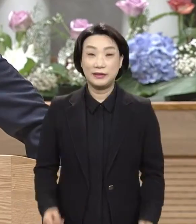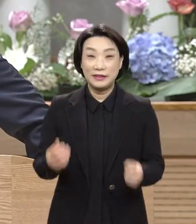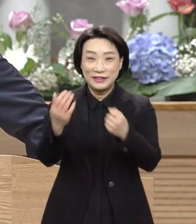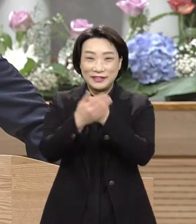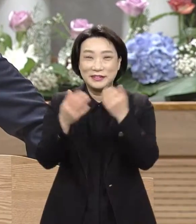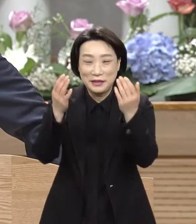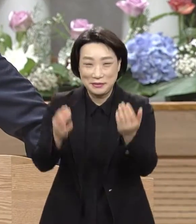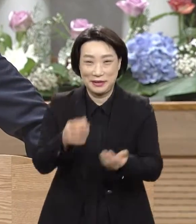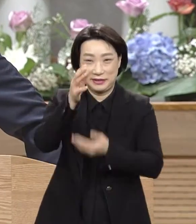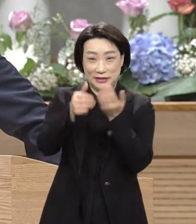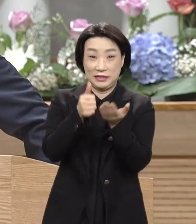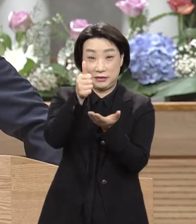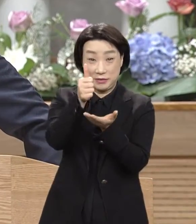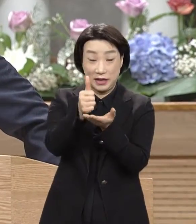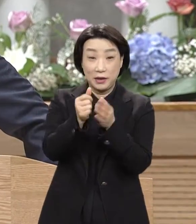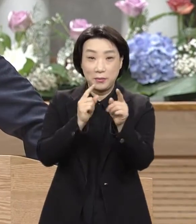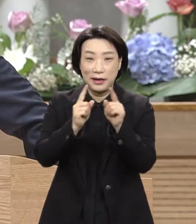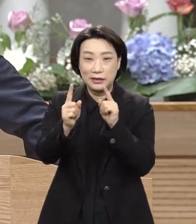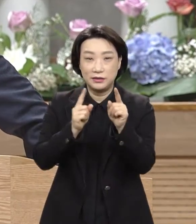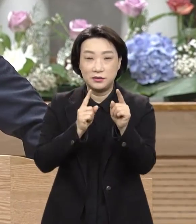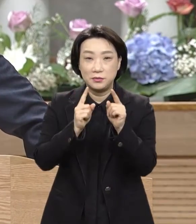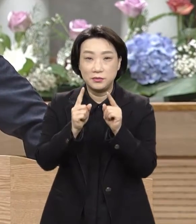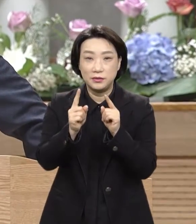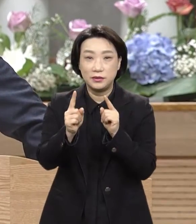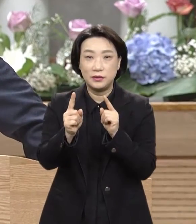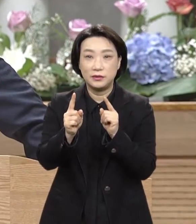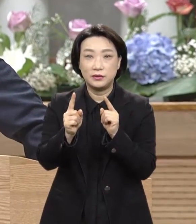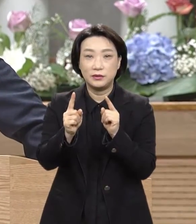은혜 받으실 하나님 말씀은